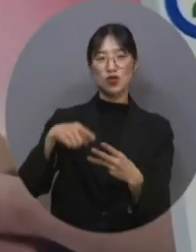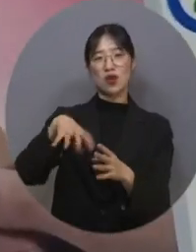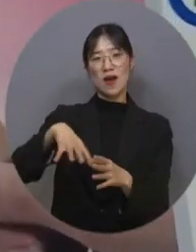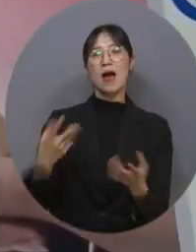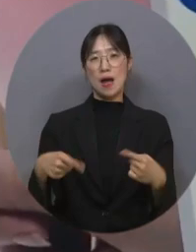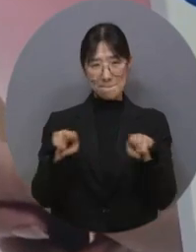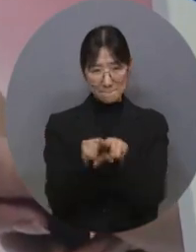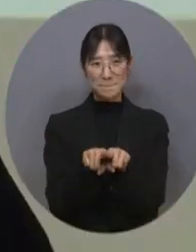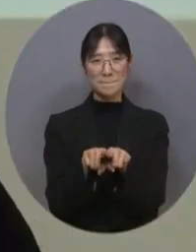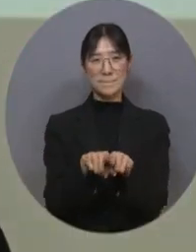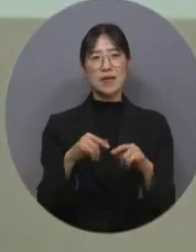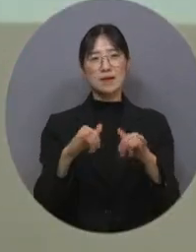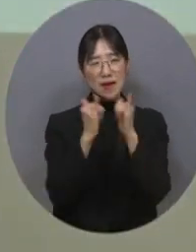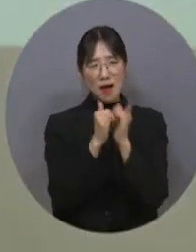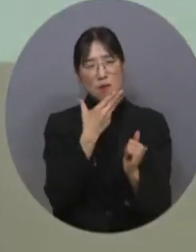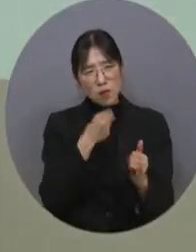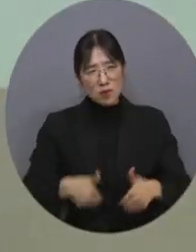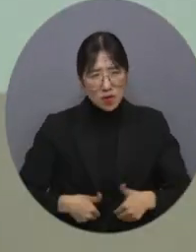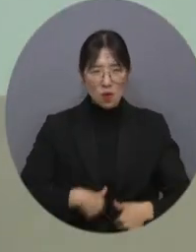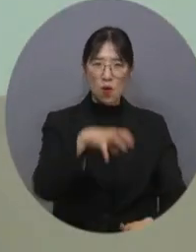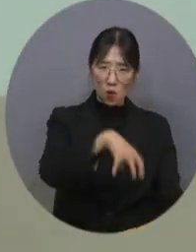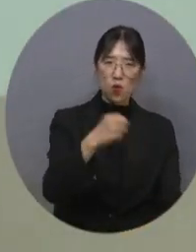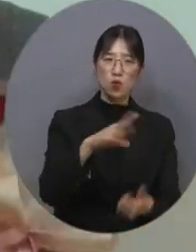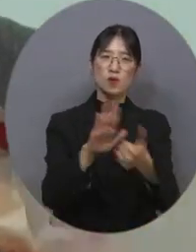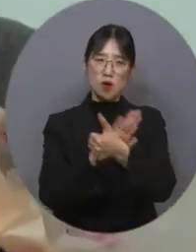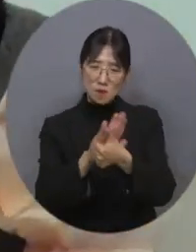사회복지 현장 발굴 및 서비스 지원,